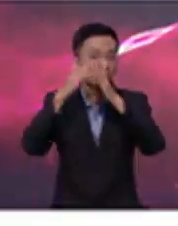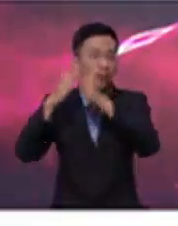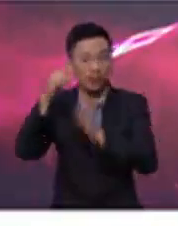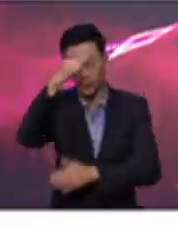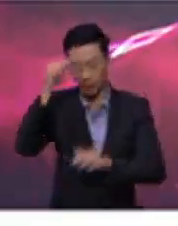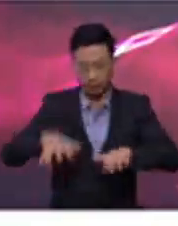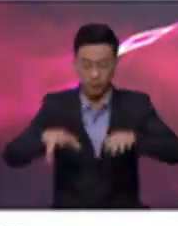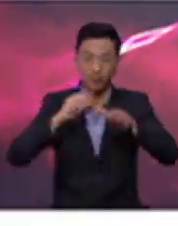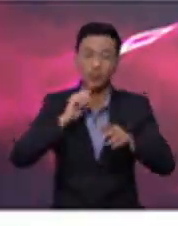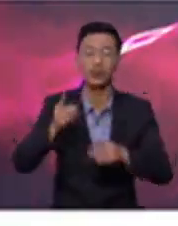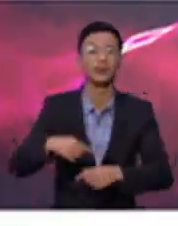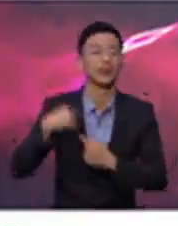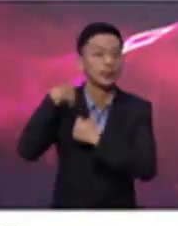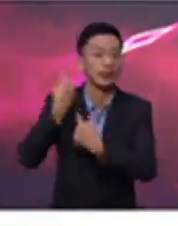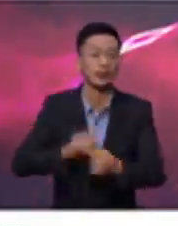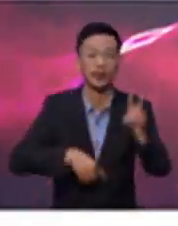24 Januari